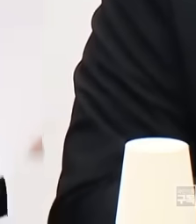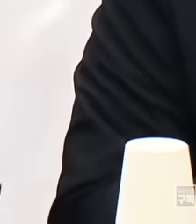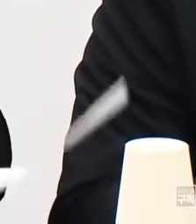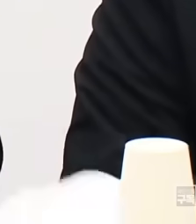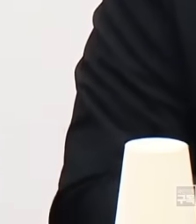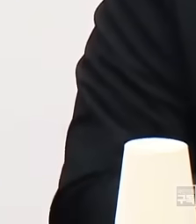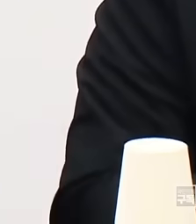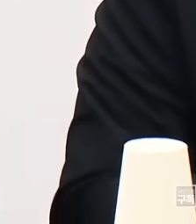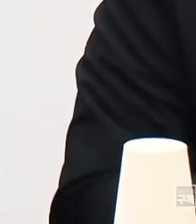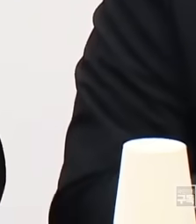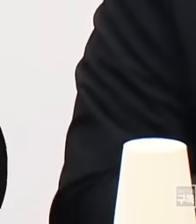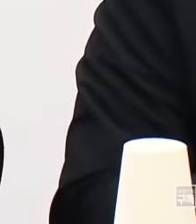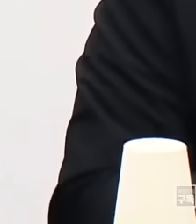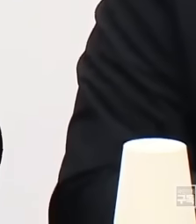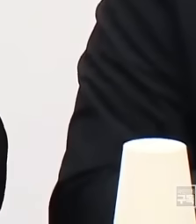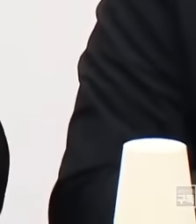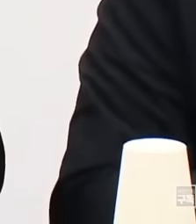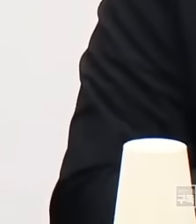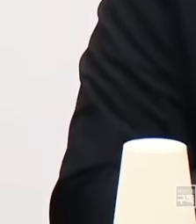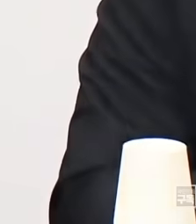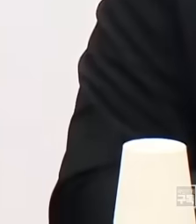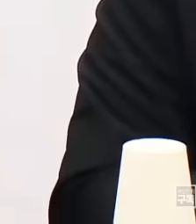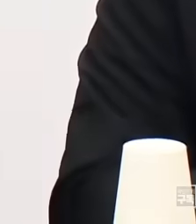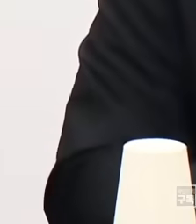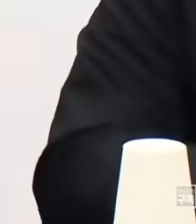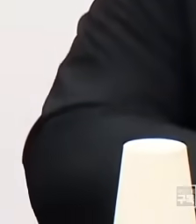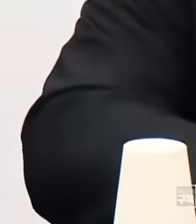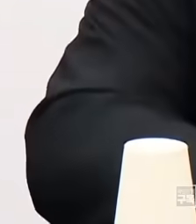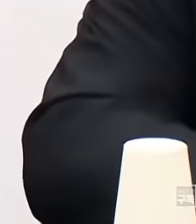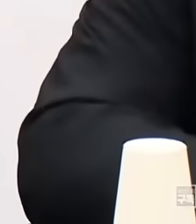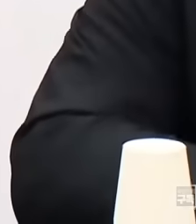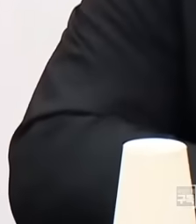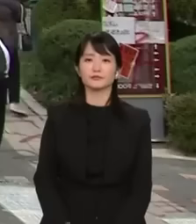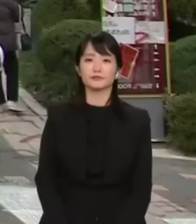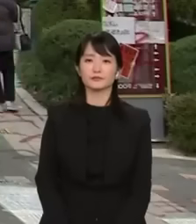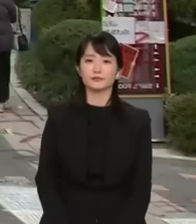전당으로 돌아올 수 있기를 기대합니다. 저는 여기까지 하겠습니다.